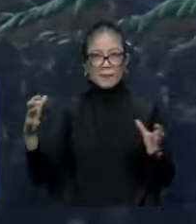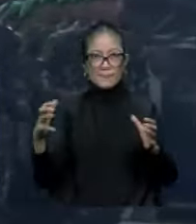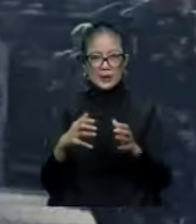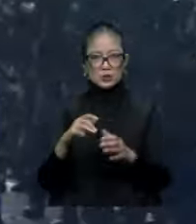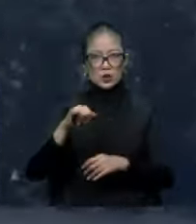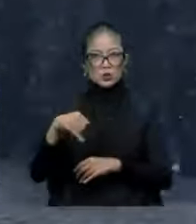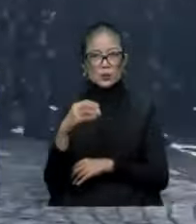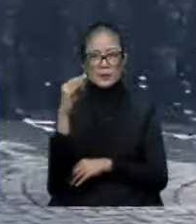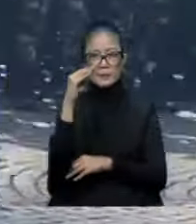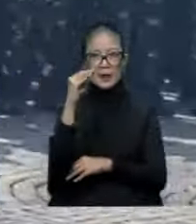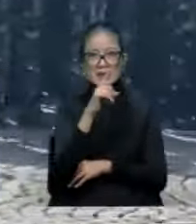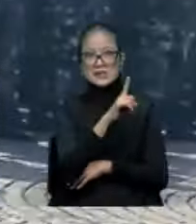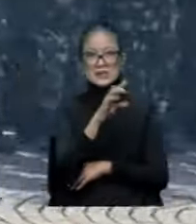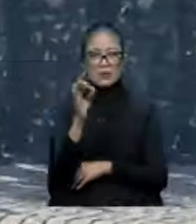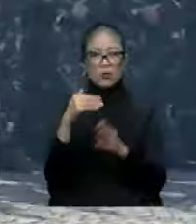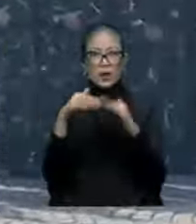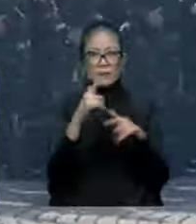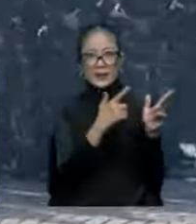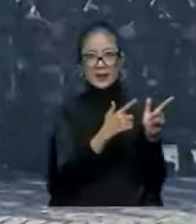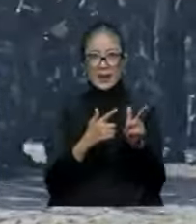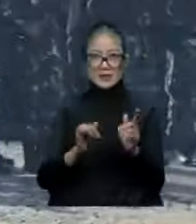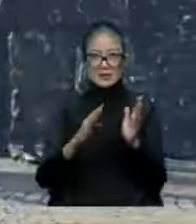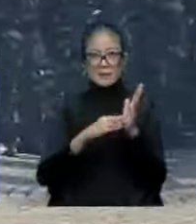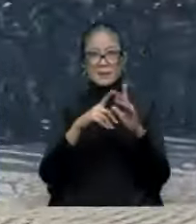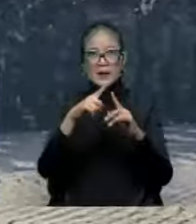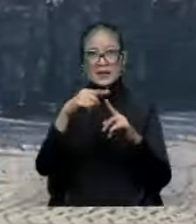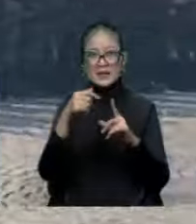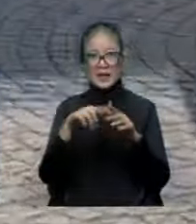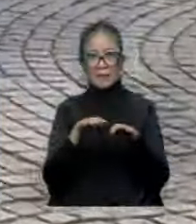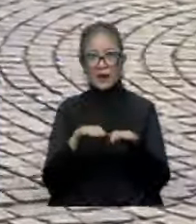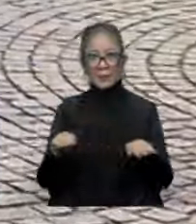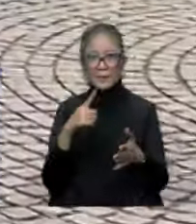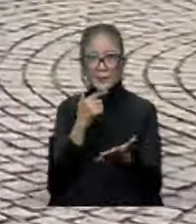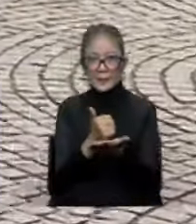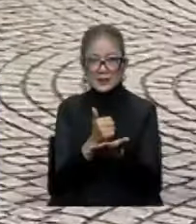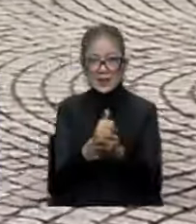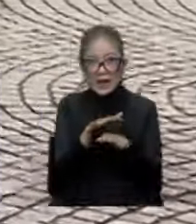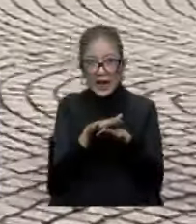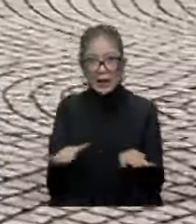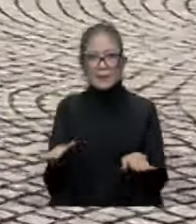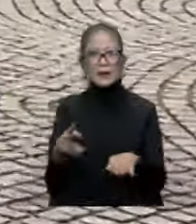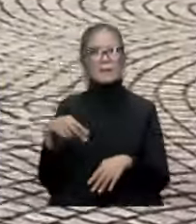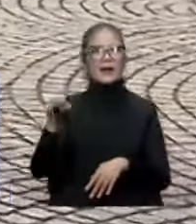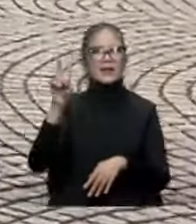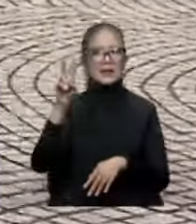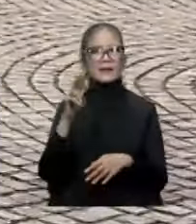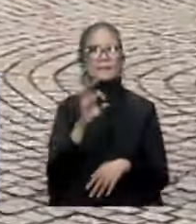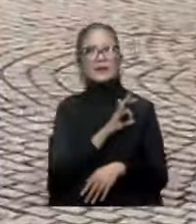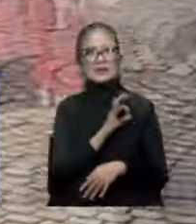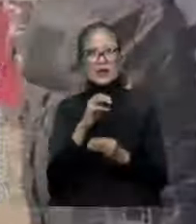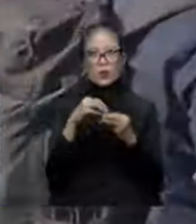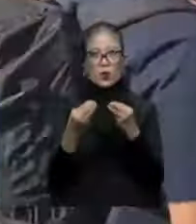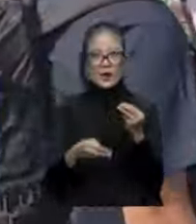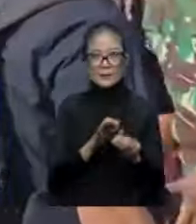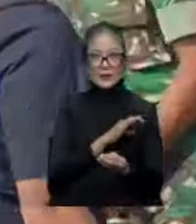pasukan TNI dari tiga matra mengikuti apel pengamanan untuk memastikan keamanan selama pelantikan Presiden dan Wakil Presiden. Untuk pengamanan